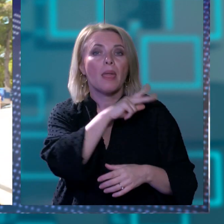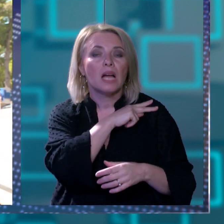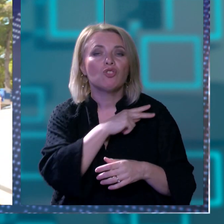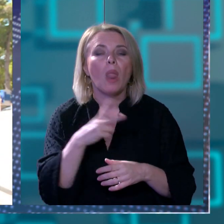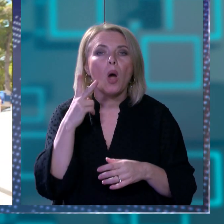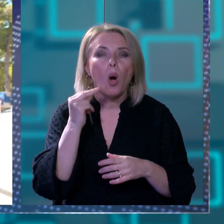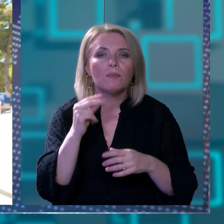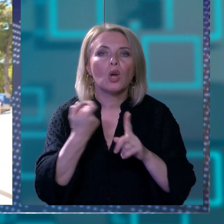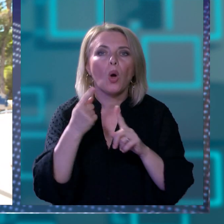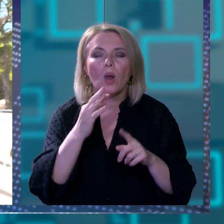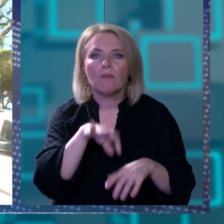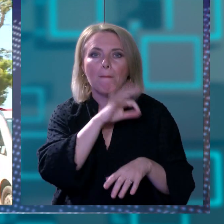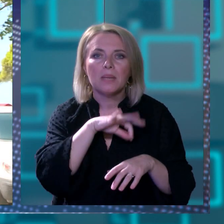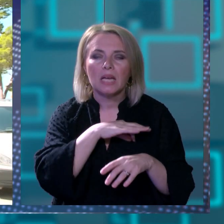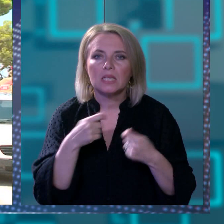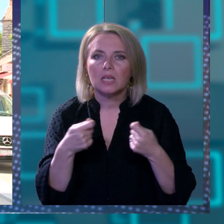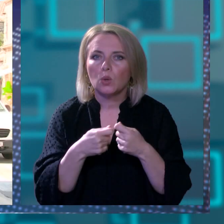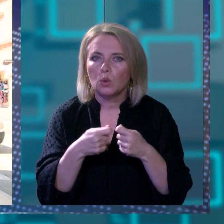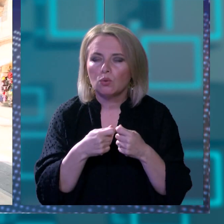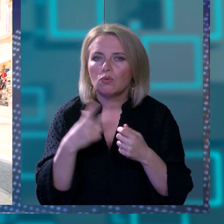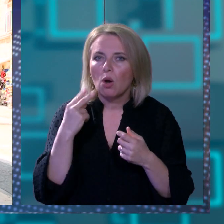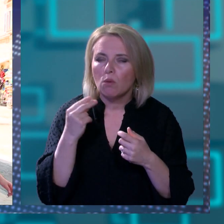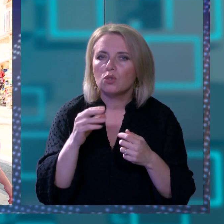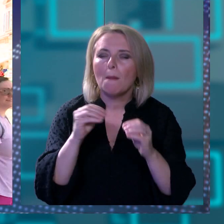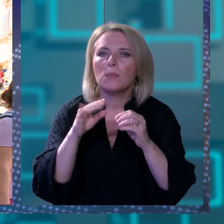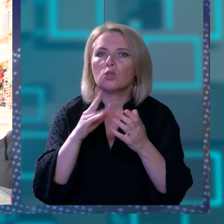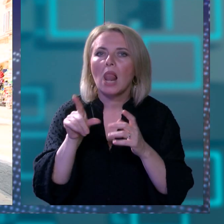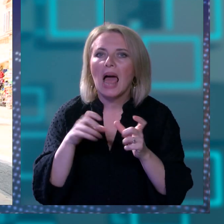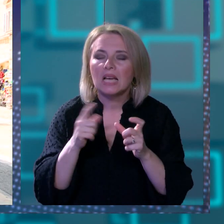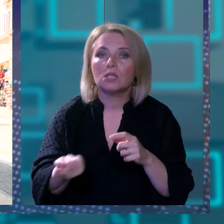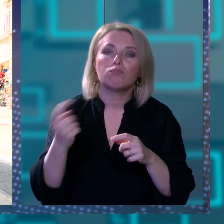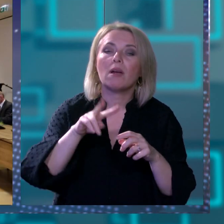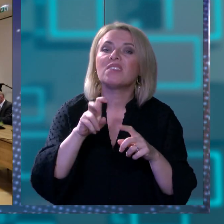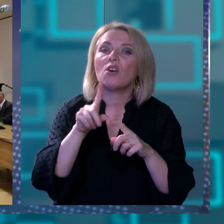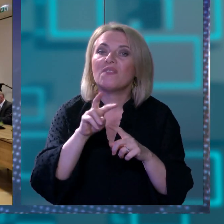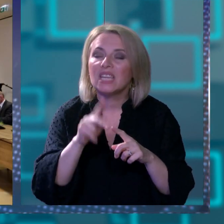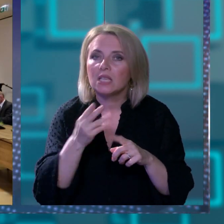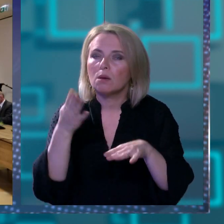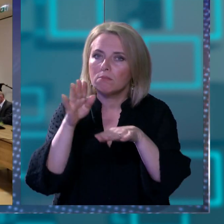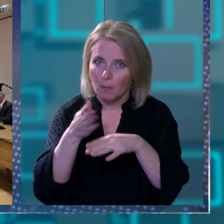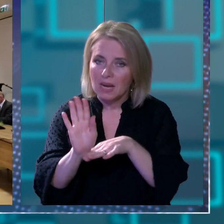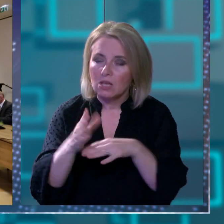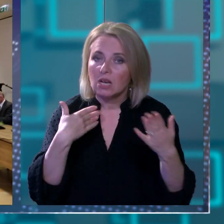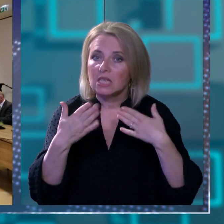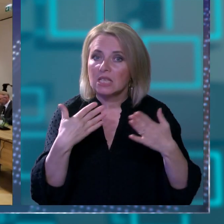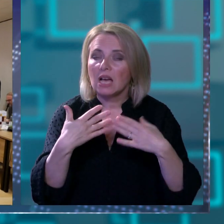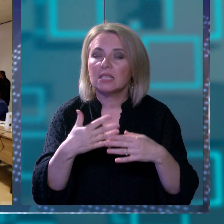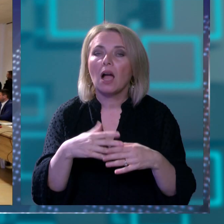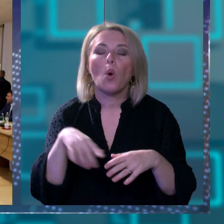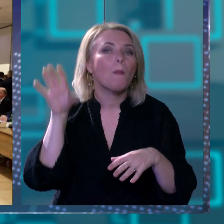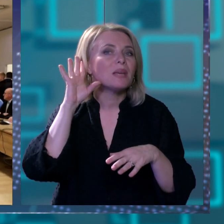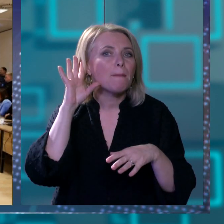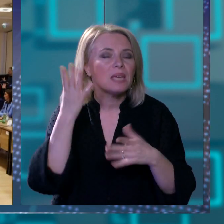Načelnik općine Konavle i predsjednik Hrvatske udruge općina Božo Lasić nazočio je utorak u Virovitici sastanku premijera Andreja Plenkovića sa županima